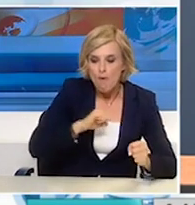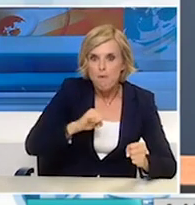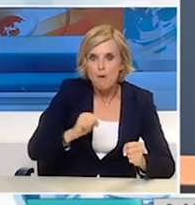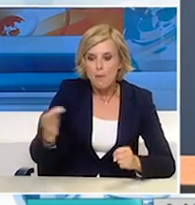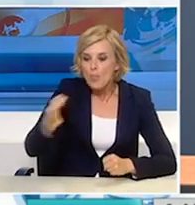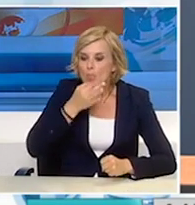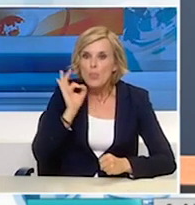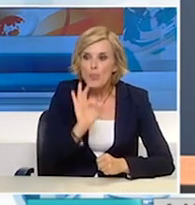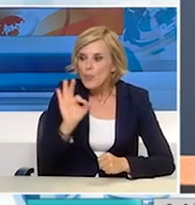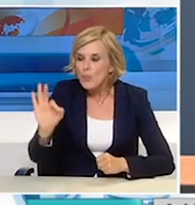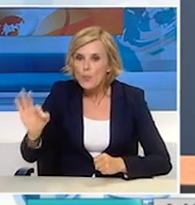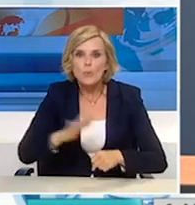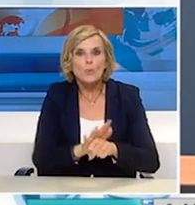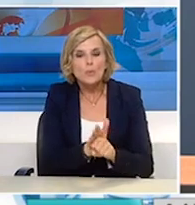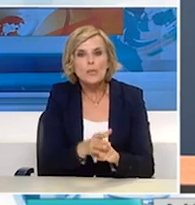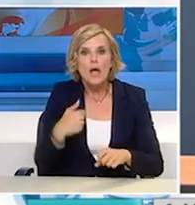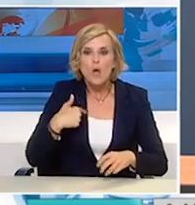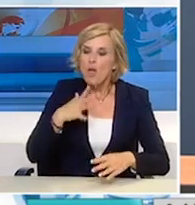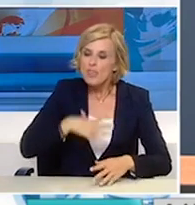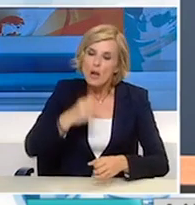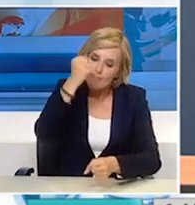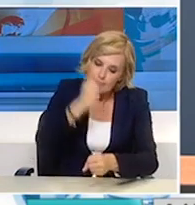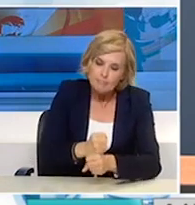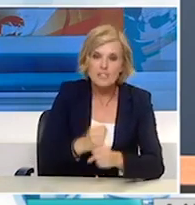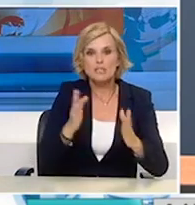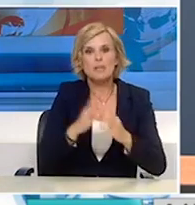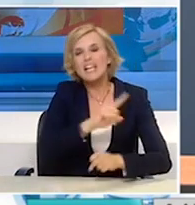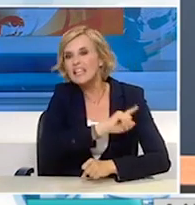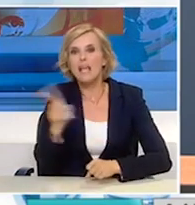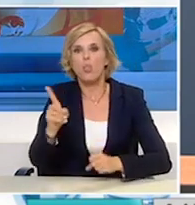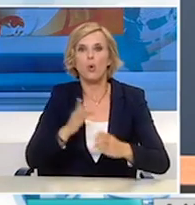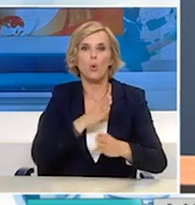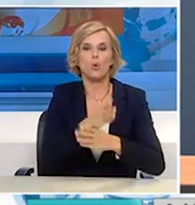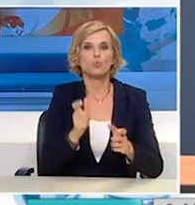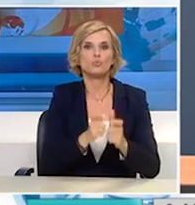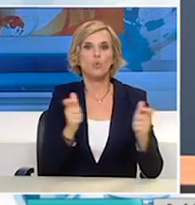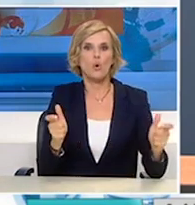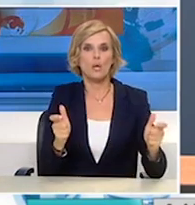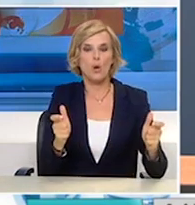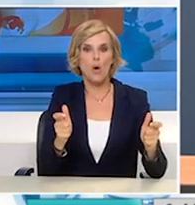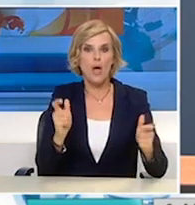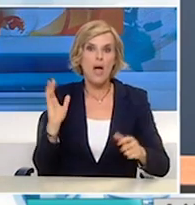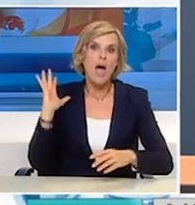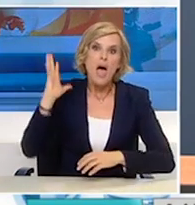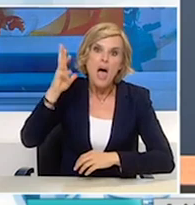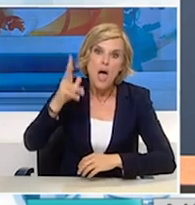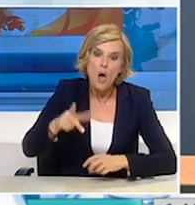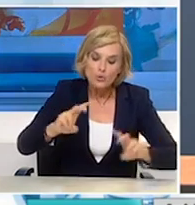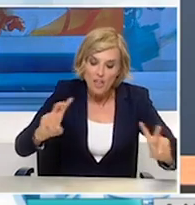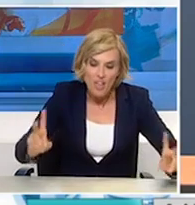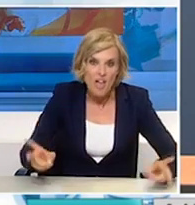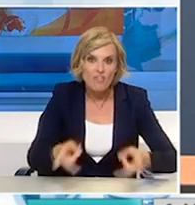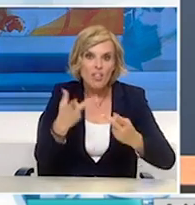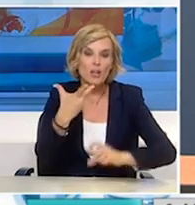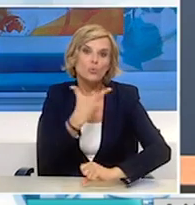λόγους ασφαλείας. Κάποιοι μάλιστα θα ήθελαν τα παιδιά να μην πάνε καθόλου σχολείο, έως να υπάρχει αποτελεσματική θεραπεία ή και εμβόλιο, το